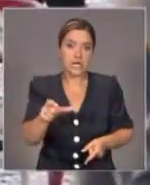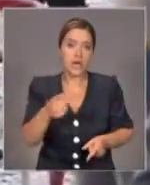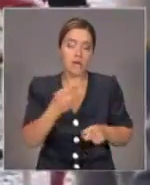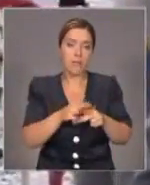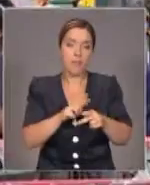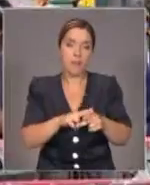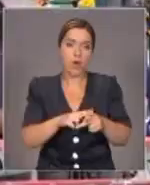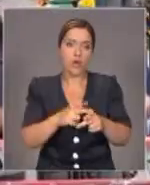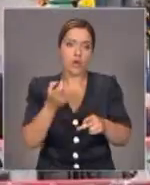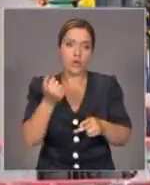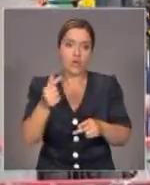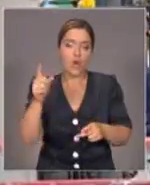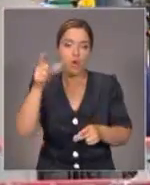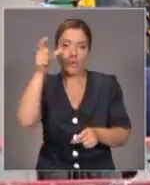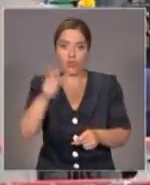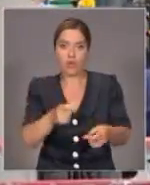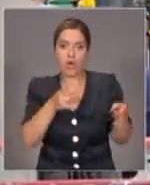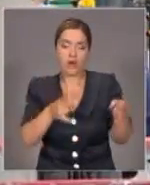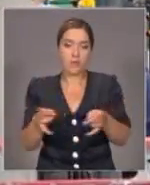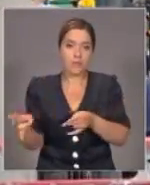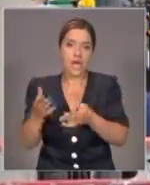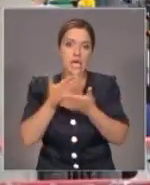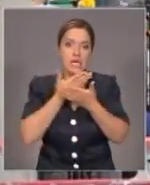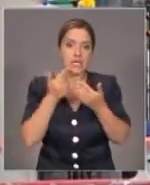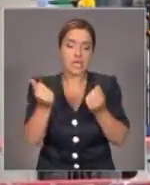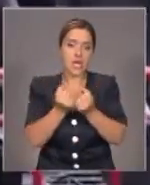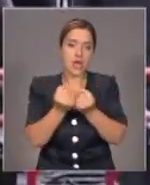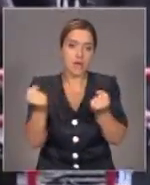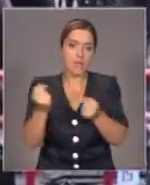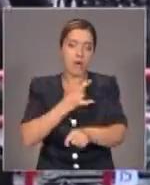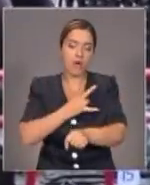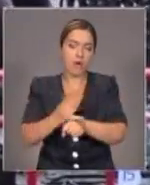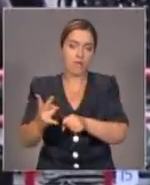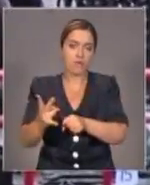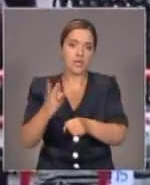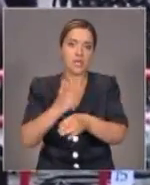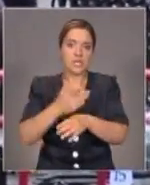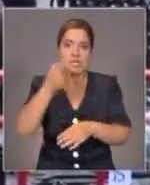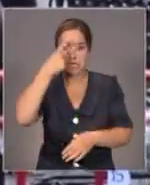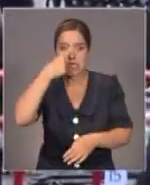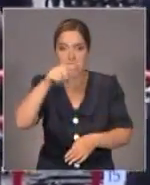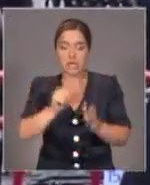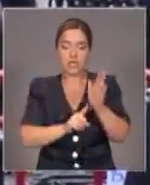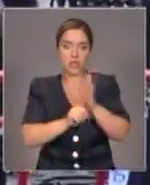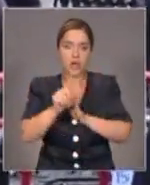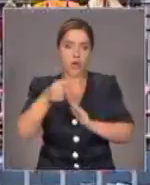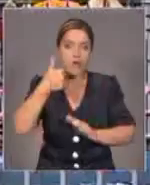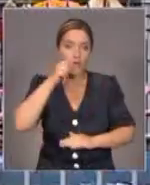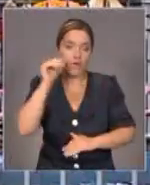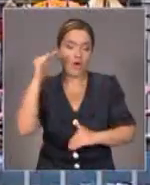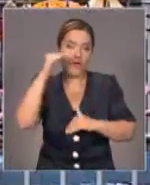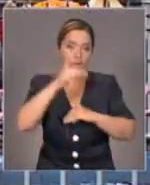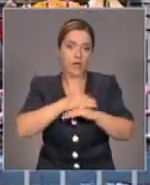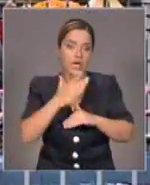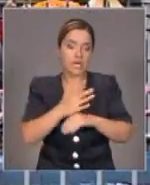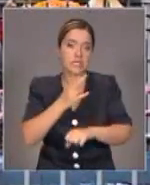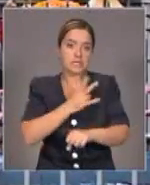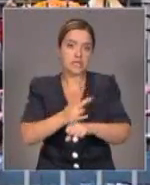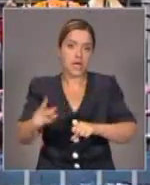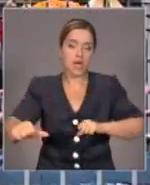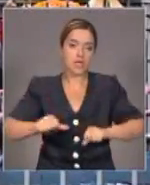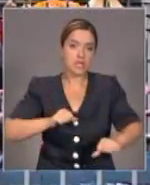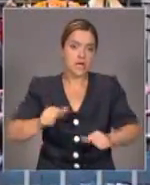эффект. Прохожим удалось избежать ранения. Напомню, серия взрывов в центре столицы Таиланда началась накануне вечером. В